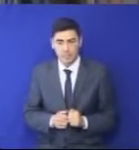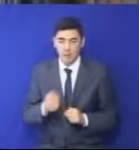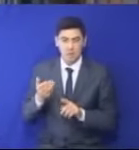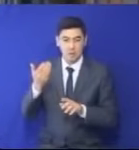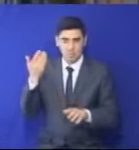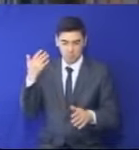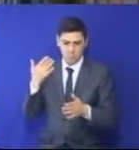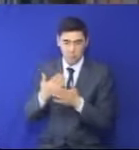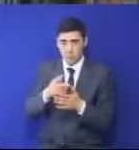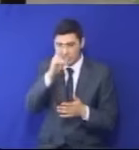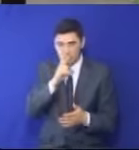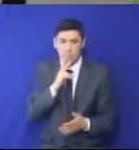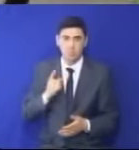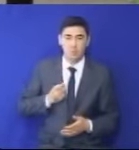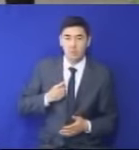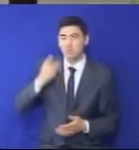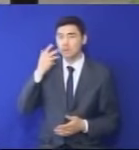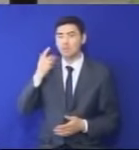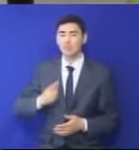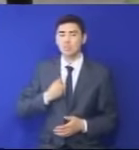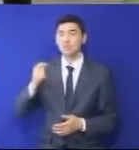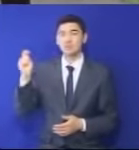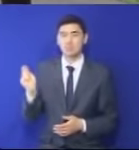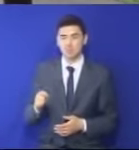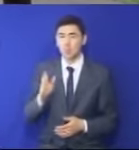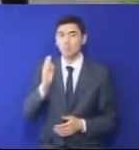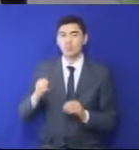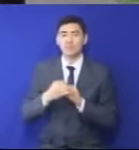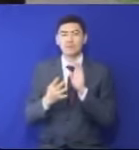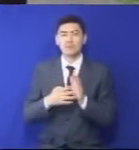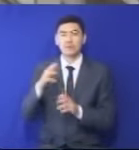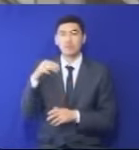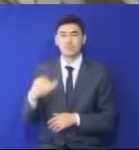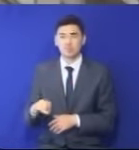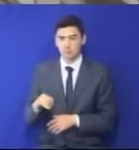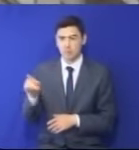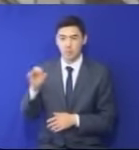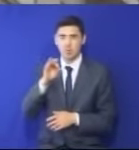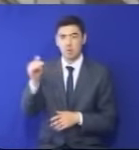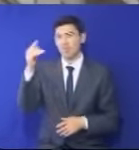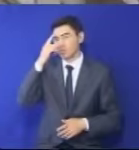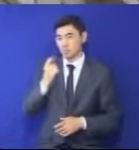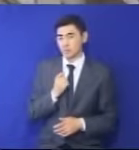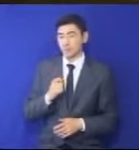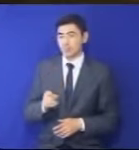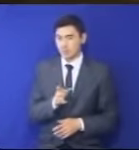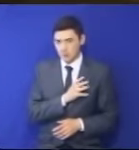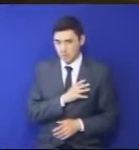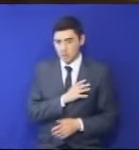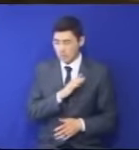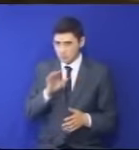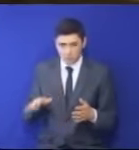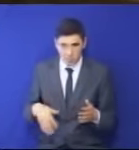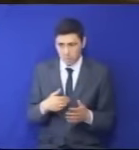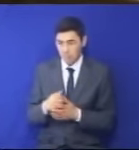күткен. Кейін үй тұрғындарына жұмшылар 19-шы мамыр күні келеді деп ресми түрді қабарлаған. Алайда осы